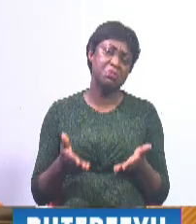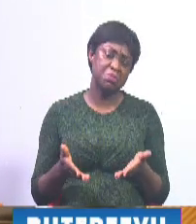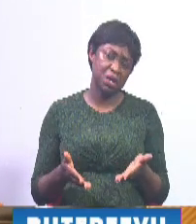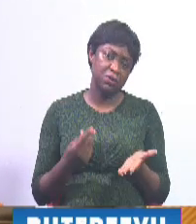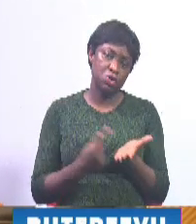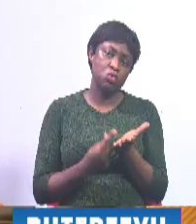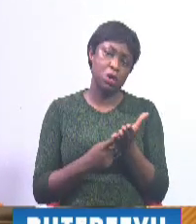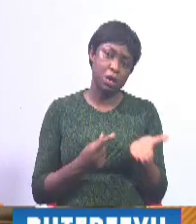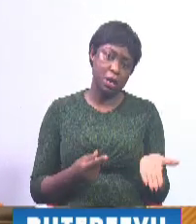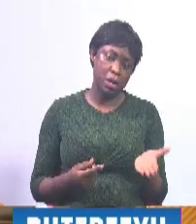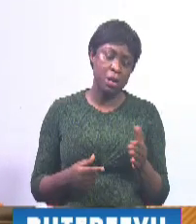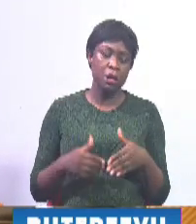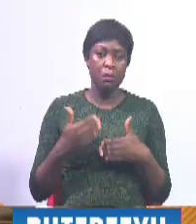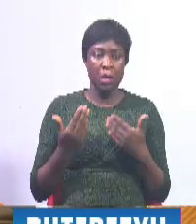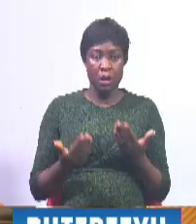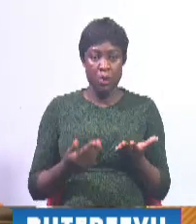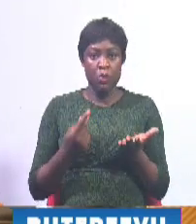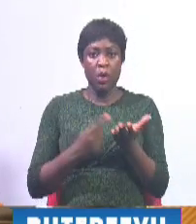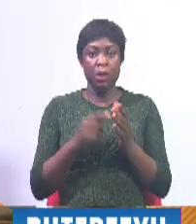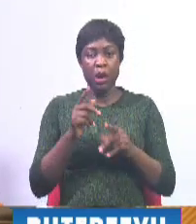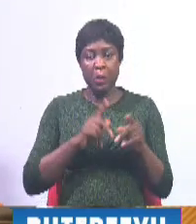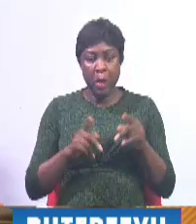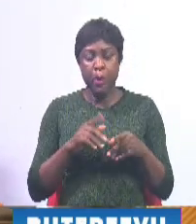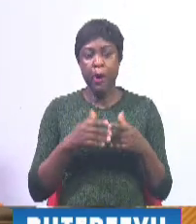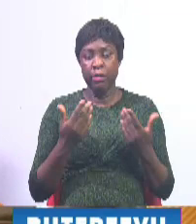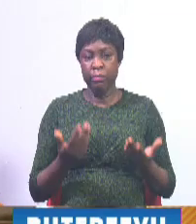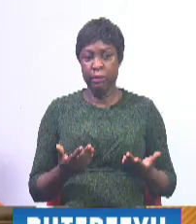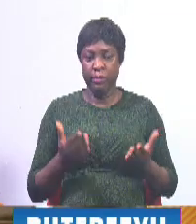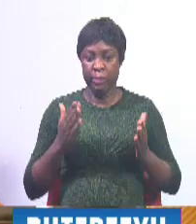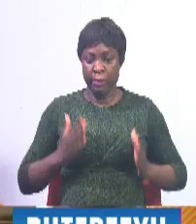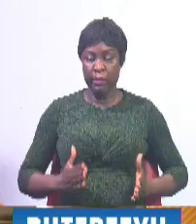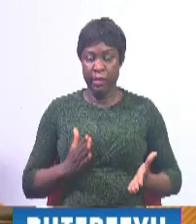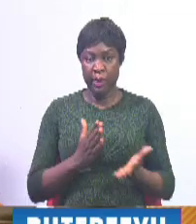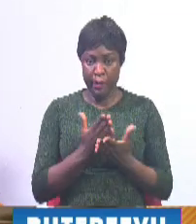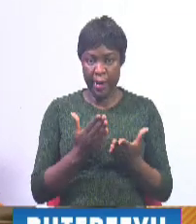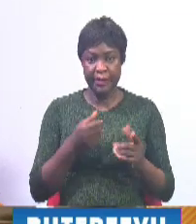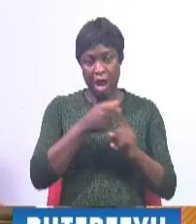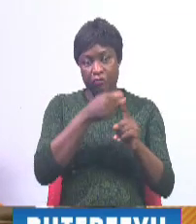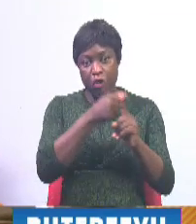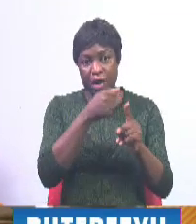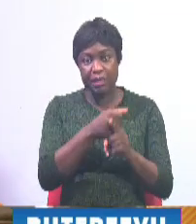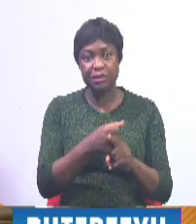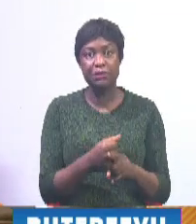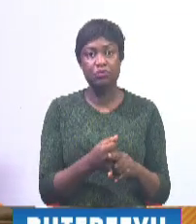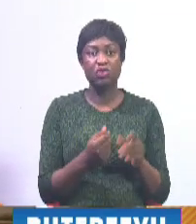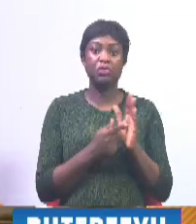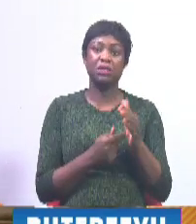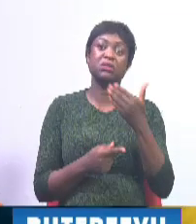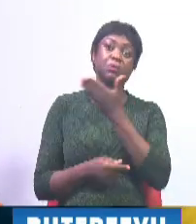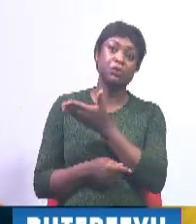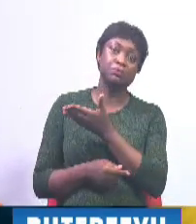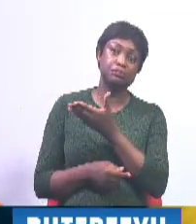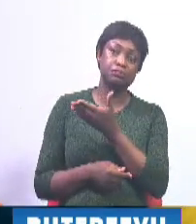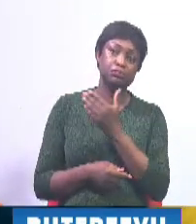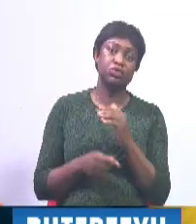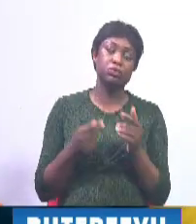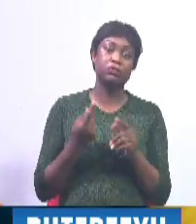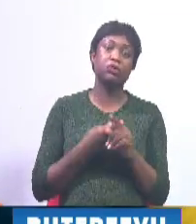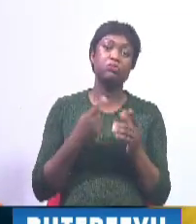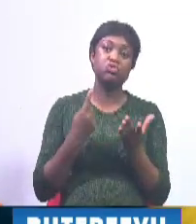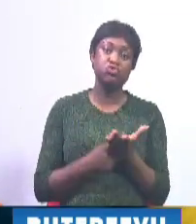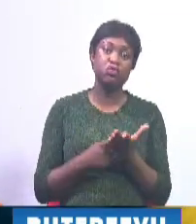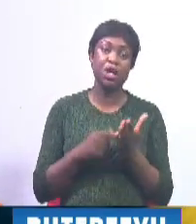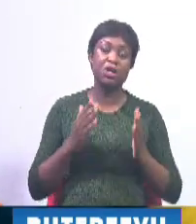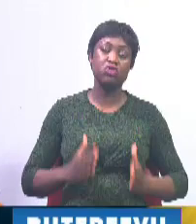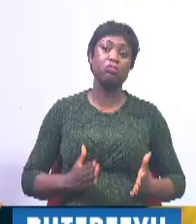nnyo nti bannayuganda abasobola okutwala eddembe ly'obuntu mu maaso nga nze ali wano ayogera gy'oli nga nvudde mu kitongole kya Uganda Human Rights Commission